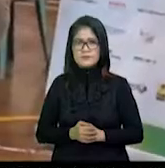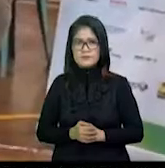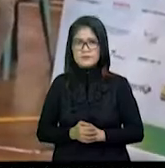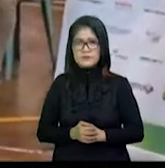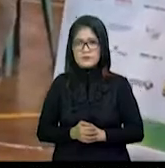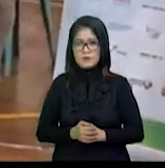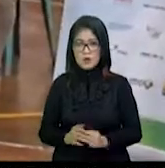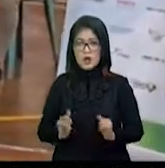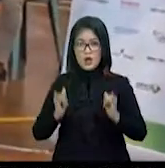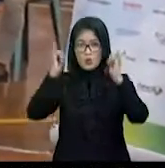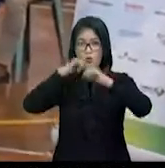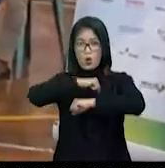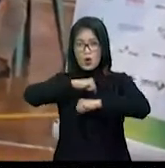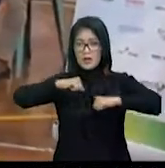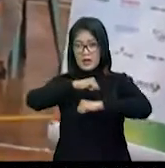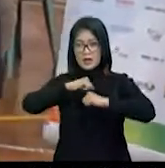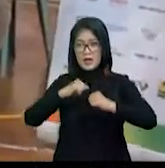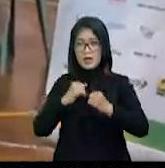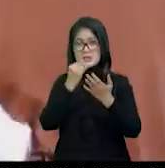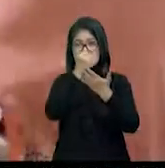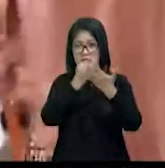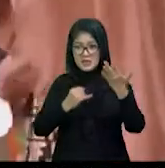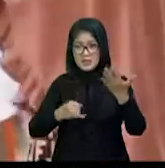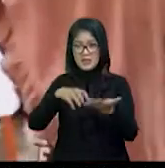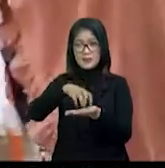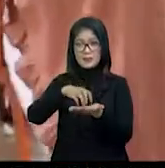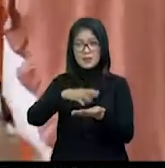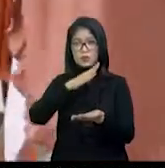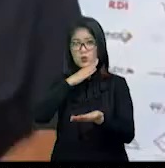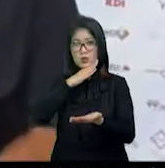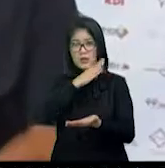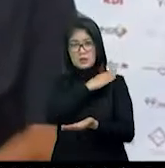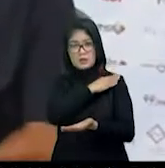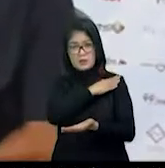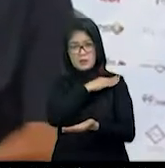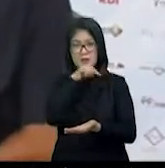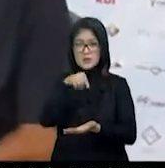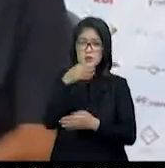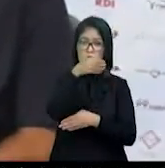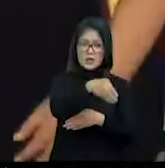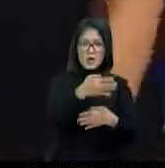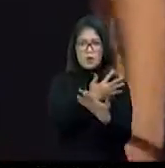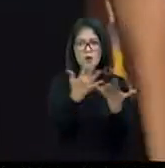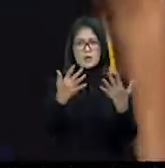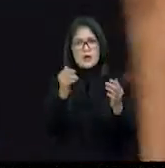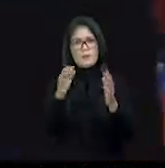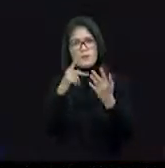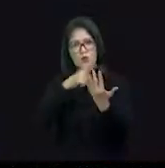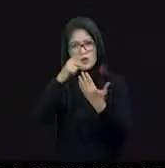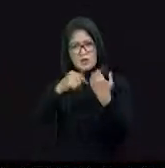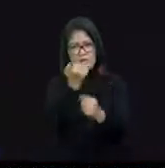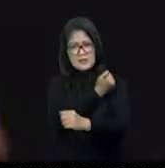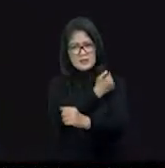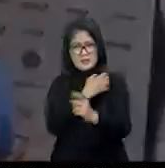Gedung Olahraga Seni dan Budaya Ewangga di Kabupaten Kuningan, Jawa Barat ramai didatangi masyarakat untuk menjalani vaksinasi. Kegiatan ini hasil